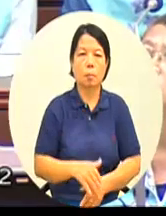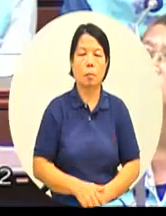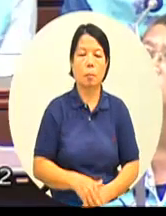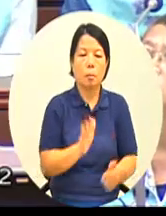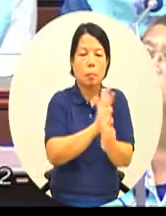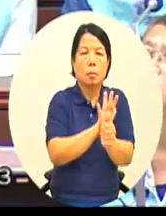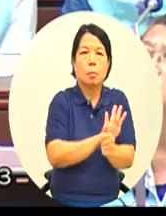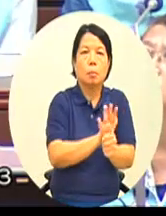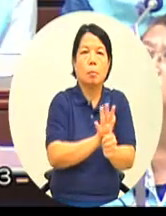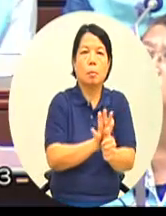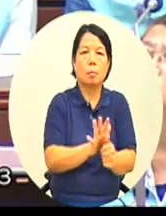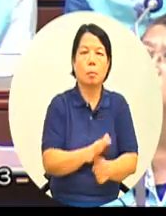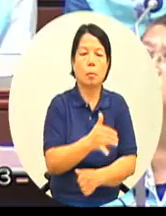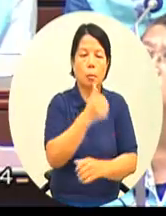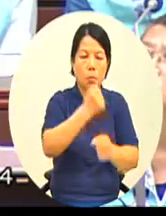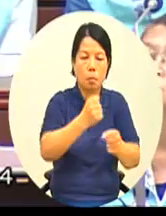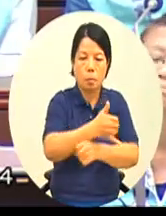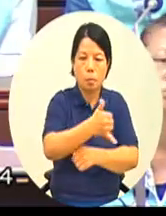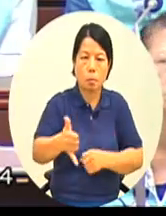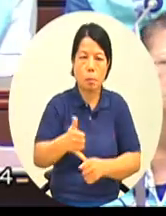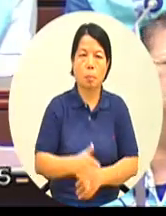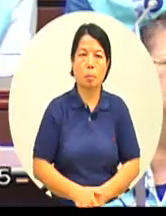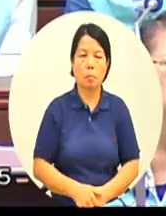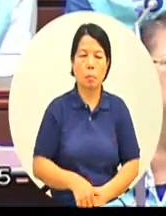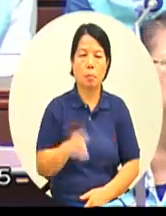的工作人员是